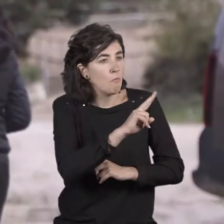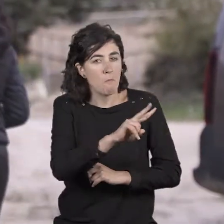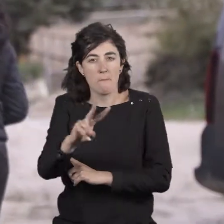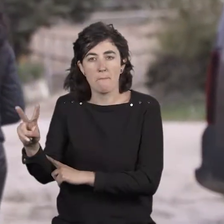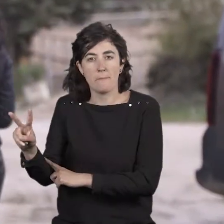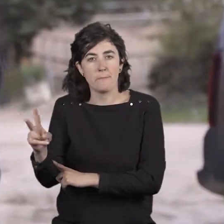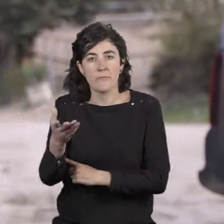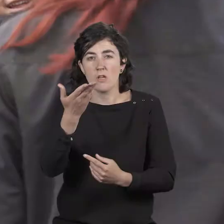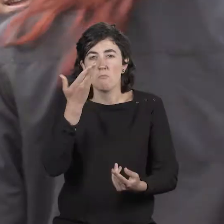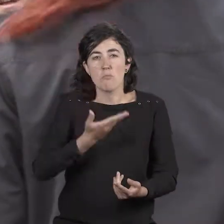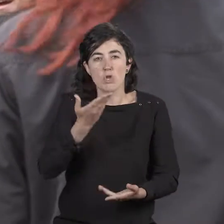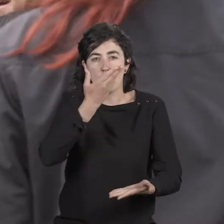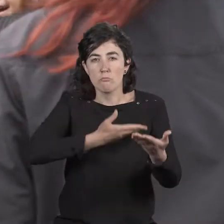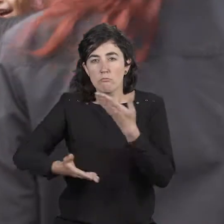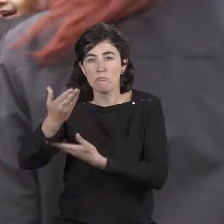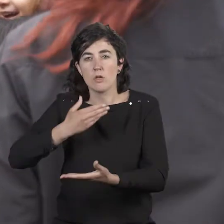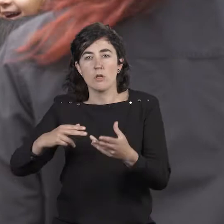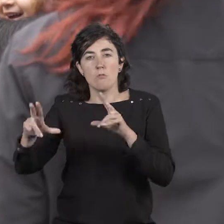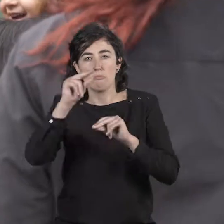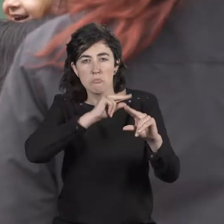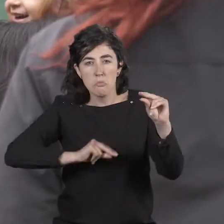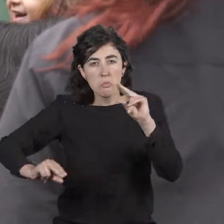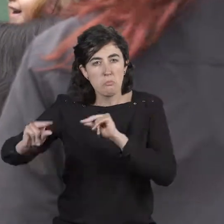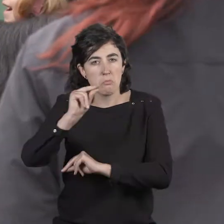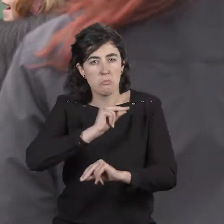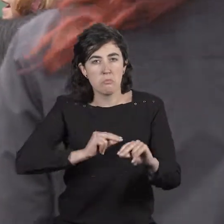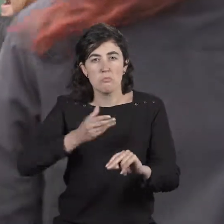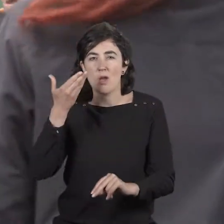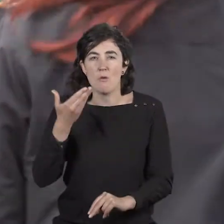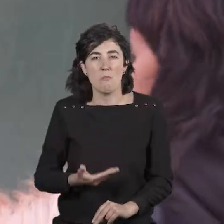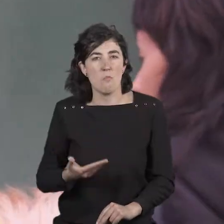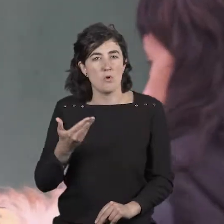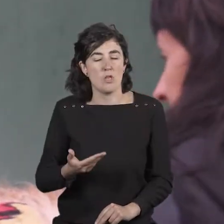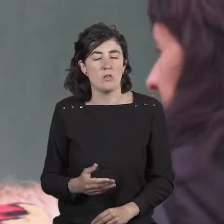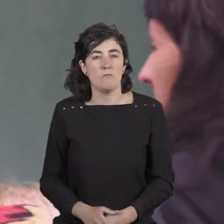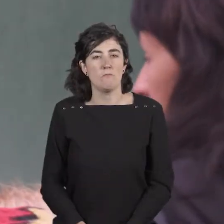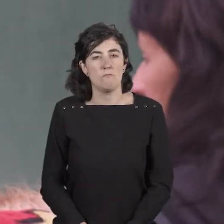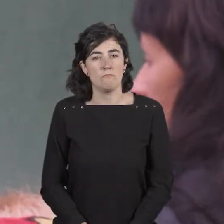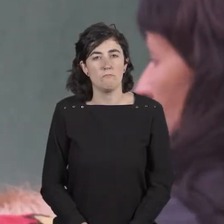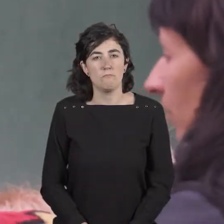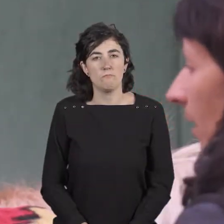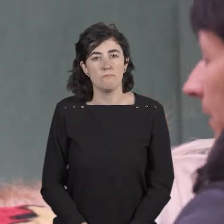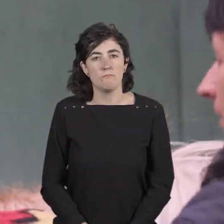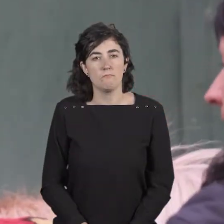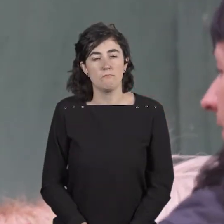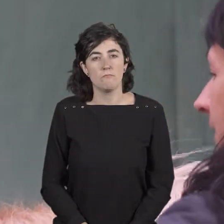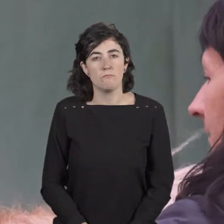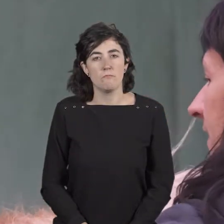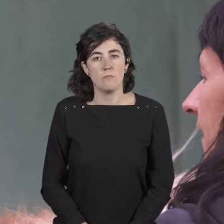duzu. Batez ere, konpartitzea gauzak eta hitz egitea beste jende batzuekin.